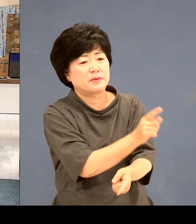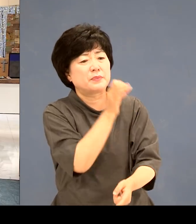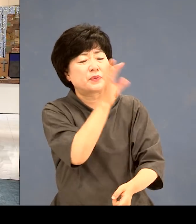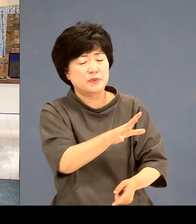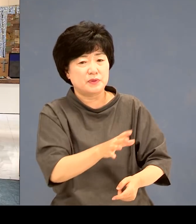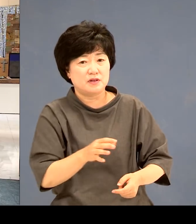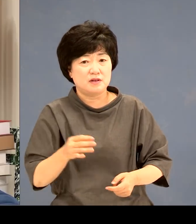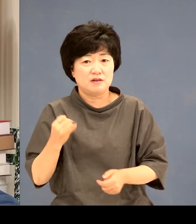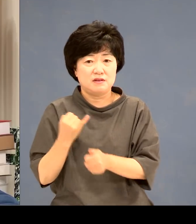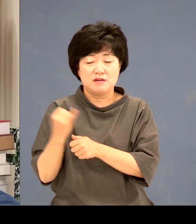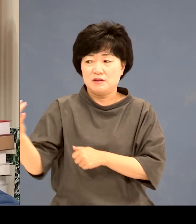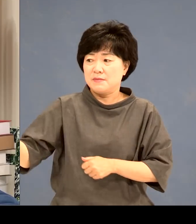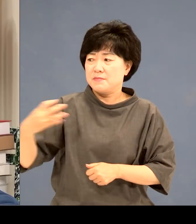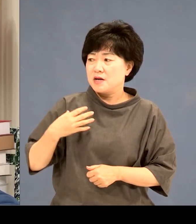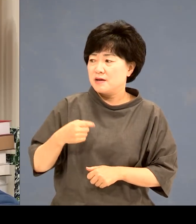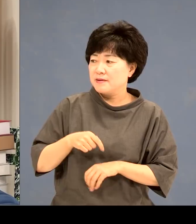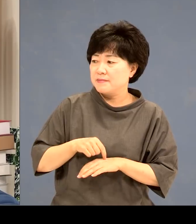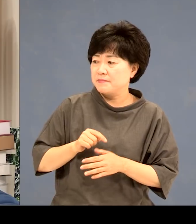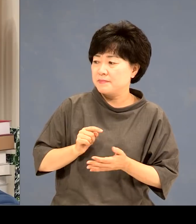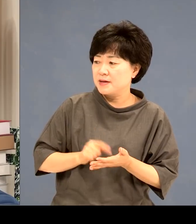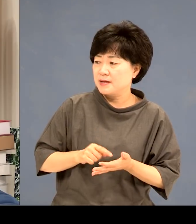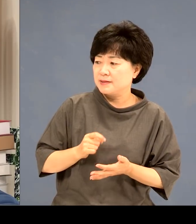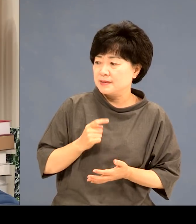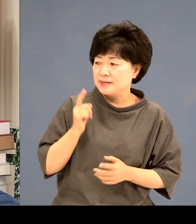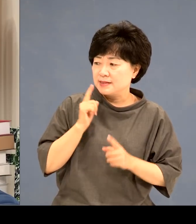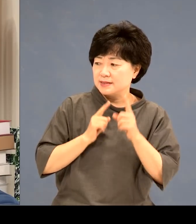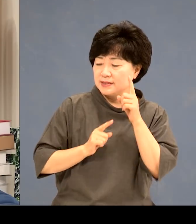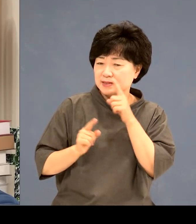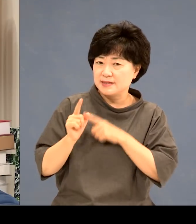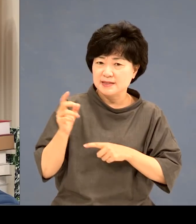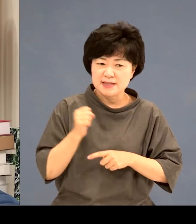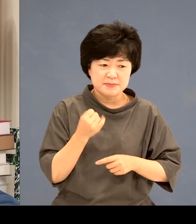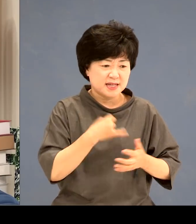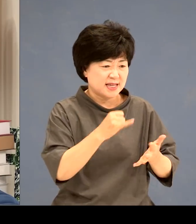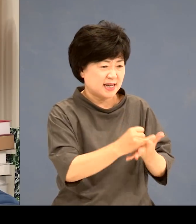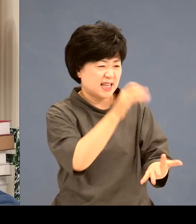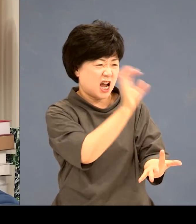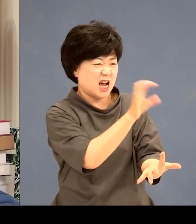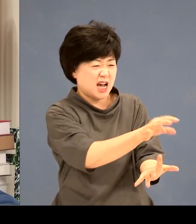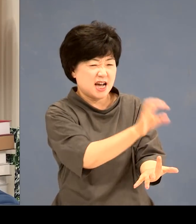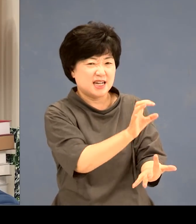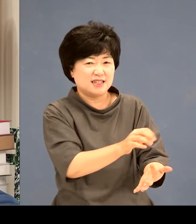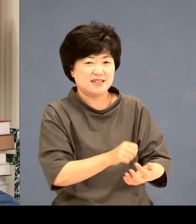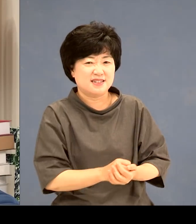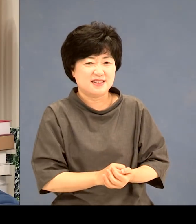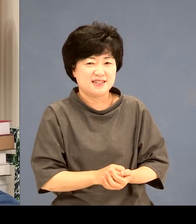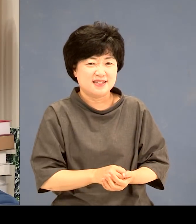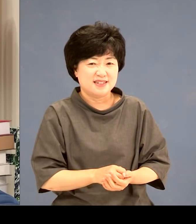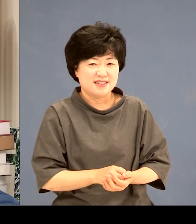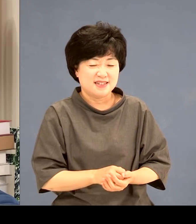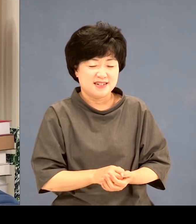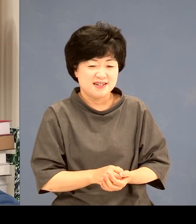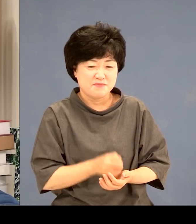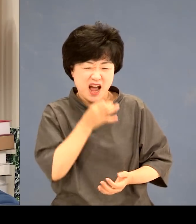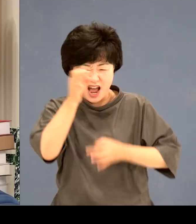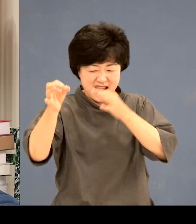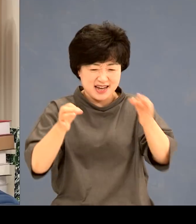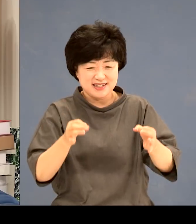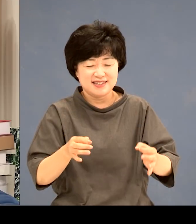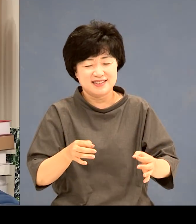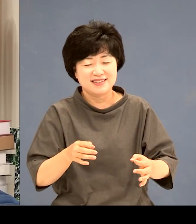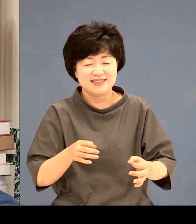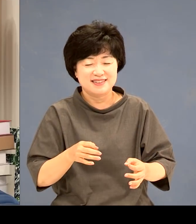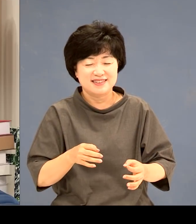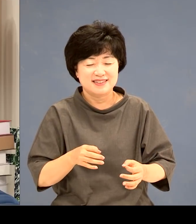또 얘기를 하죠. 아니 아빠도 그렇게 고집이 센데 딸이 어떻게 바뀌냐고 막 이러면서 저한테 또